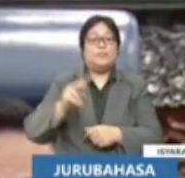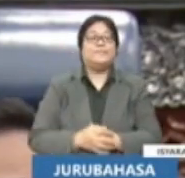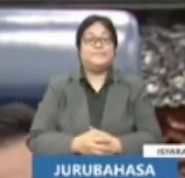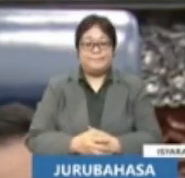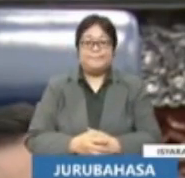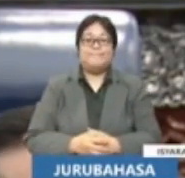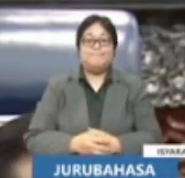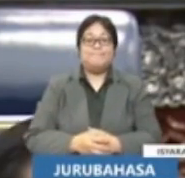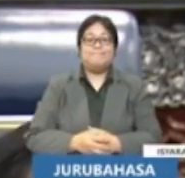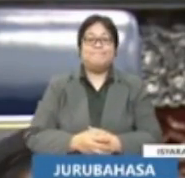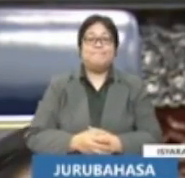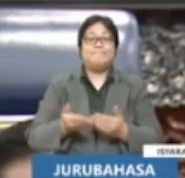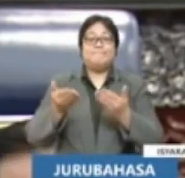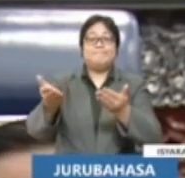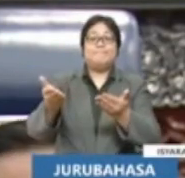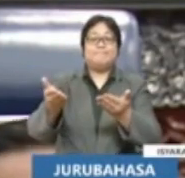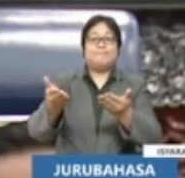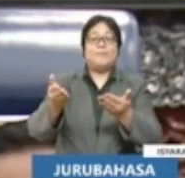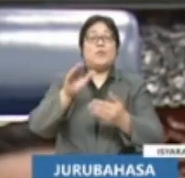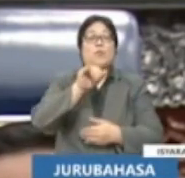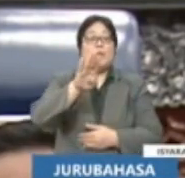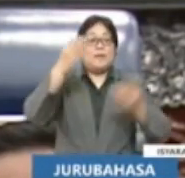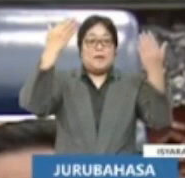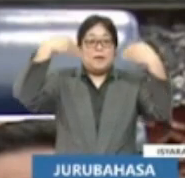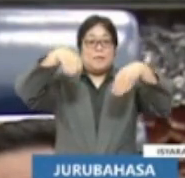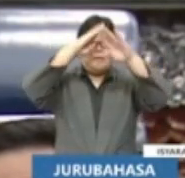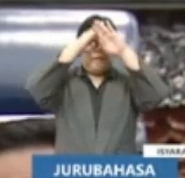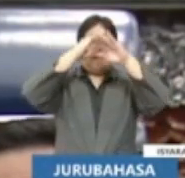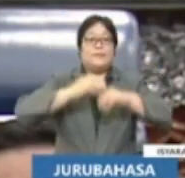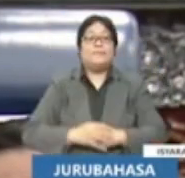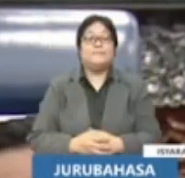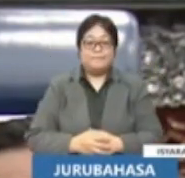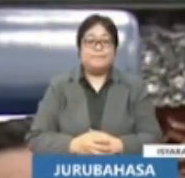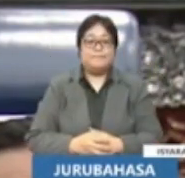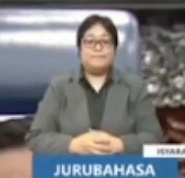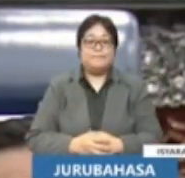36-12 kepada Yang Berhormat Pekan, di mana Yang Berhormat